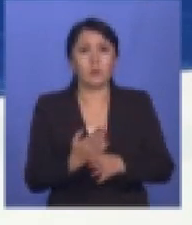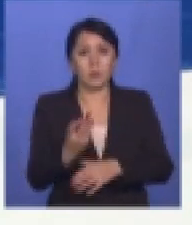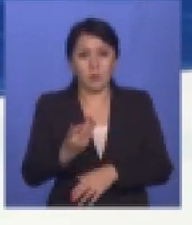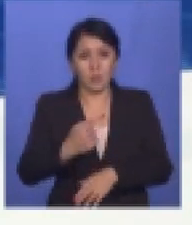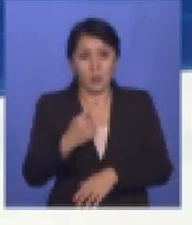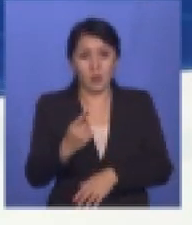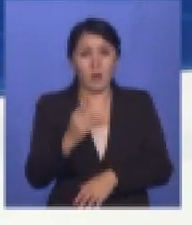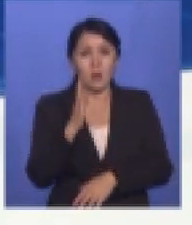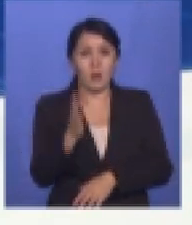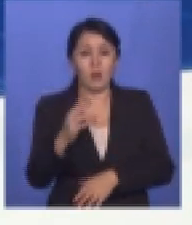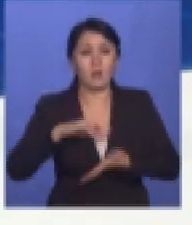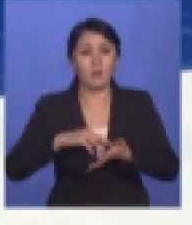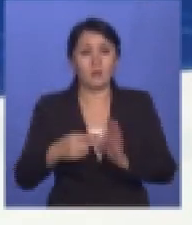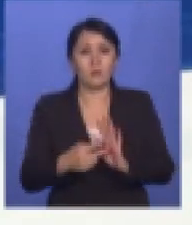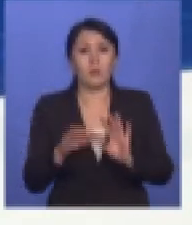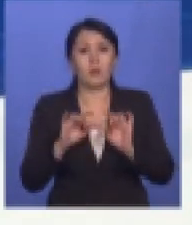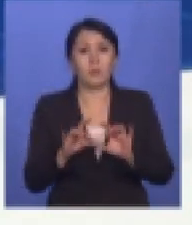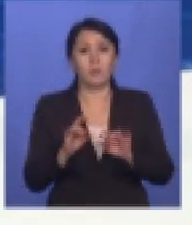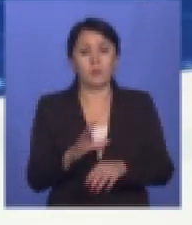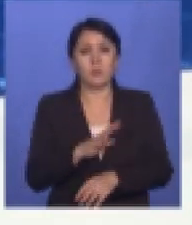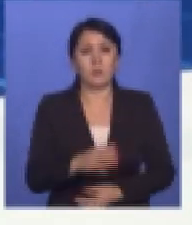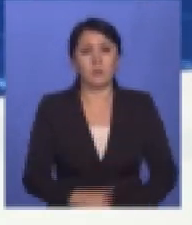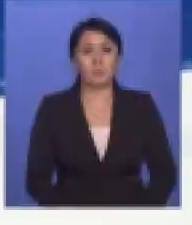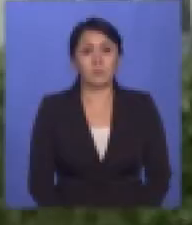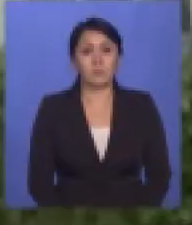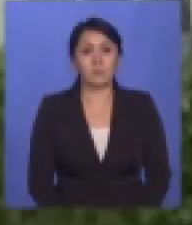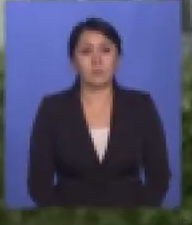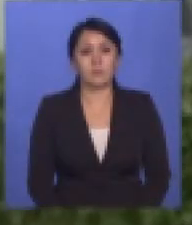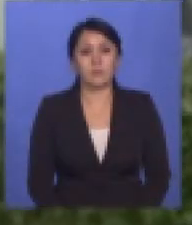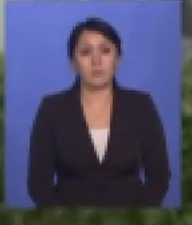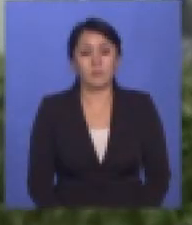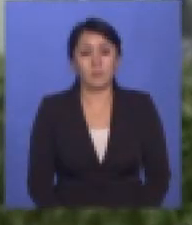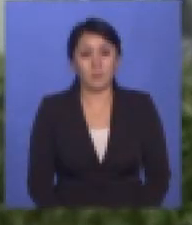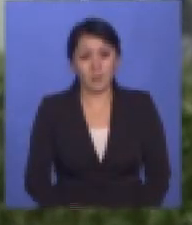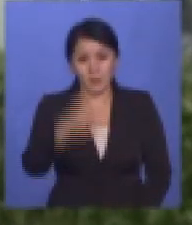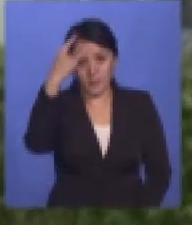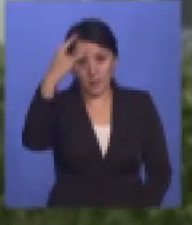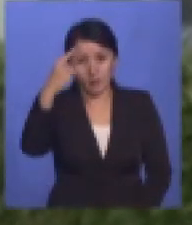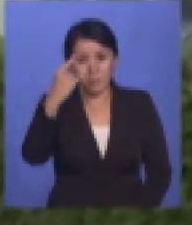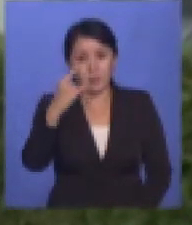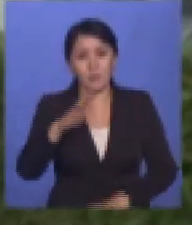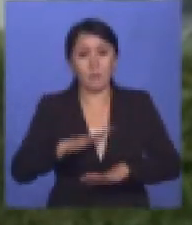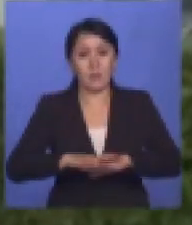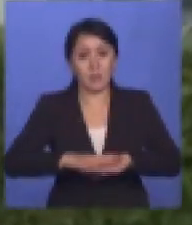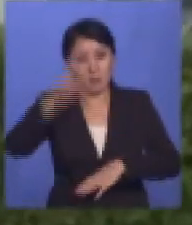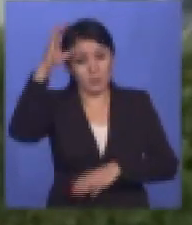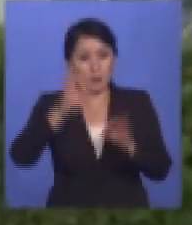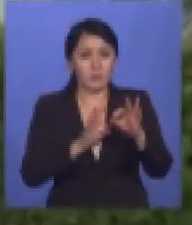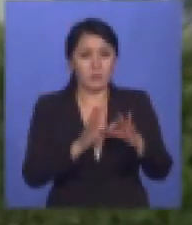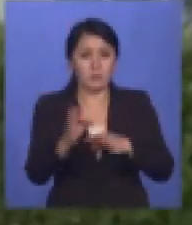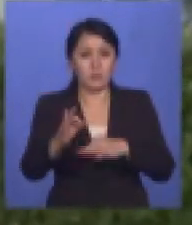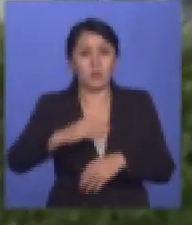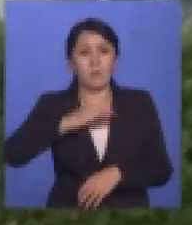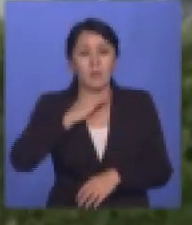көрсететін көмек түрлері туралы айтып, алдағы жоспарларымен бөлісті. Қазақстан халқына қоры білім беру саласына үлкен